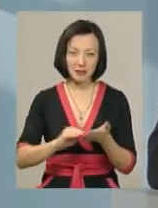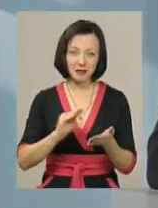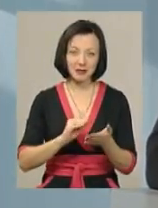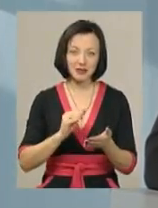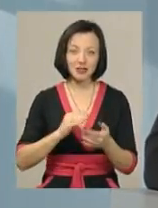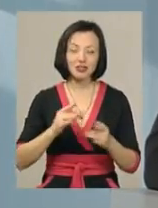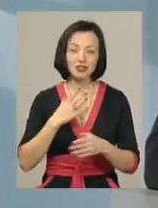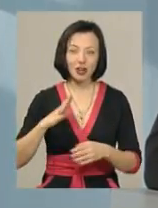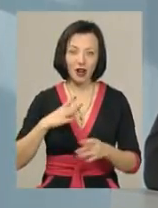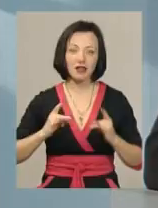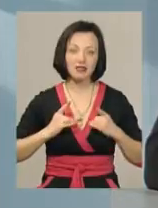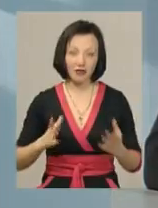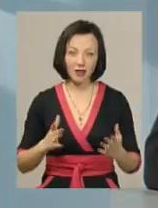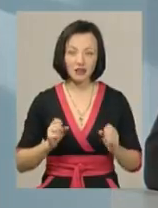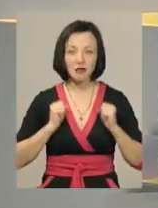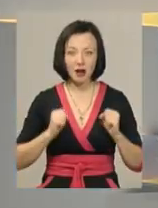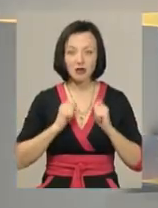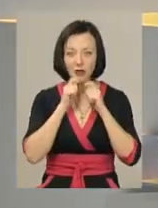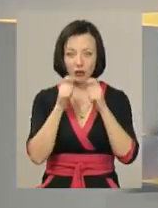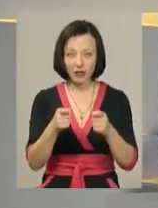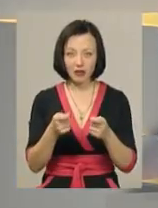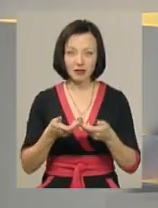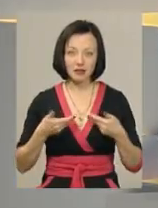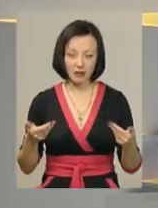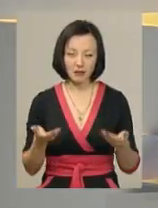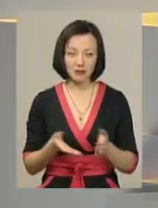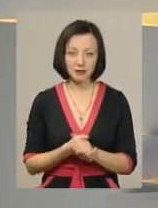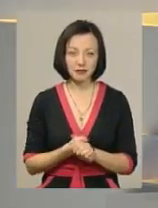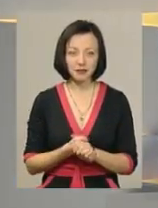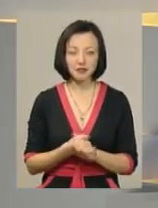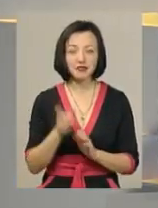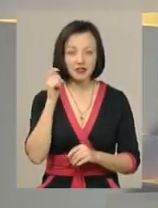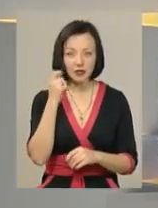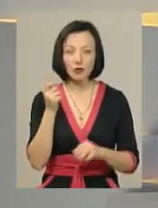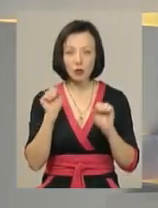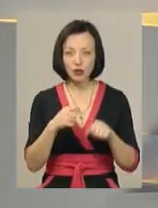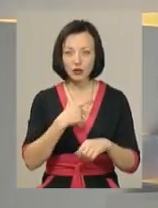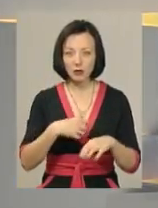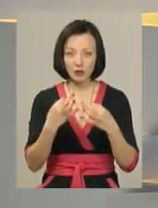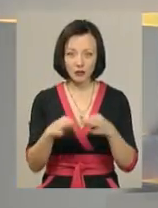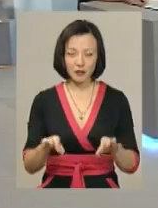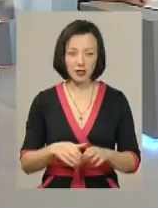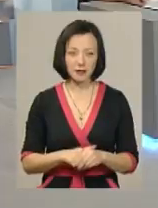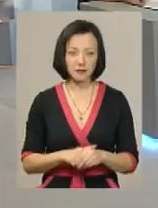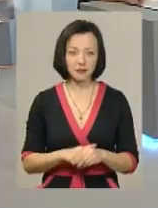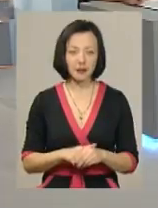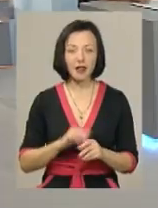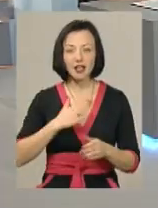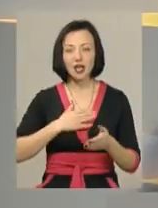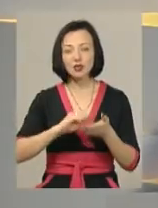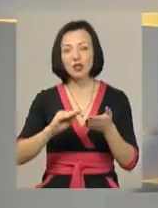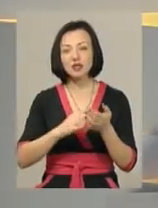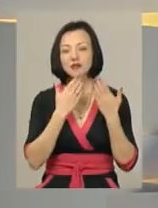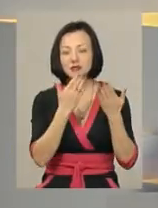якби чекає свята і намагається подарувати його іншим тому що вже ніби в тому віці коли теж може собі дозволити наші журналісти також